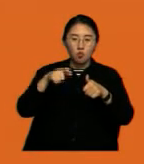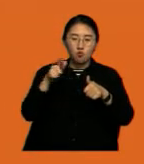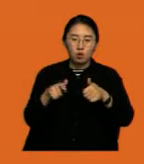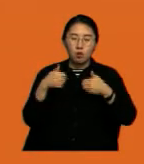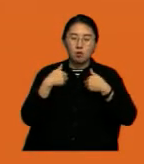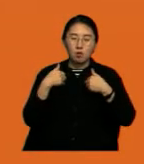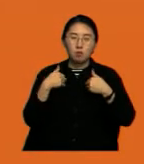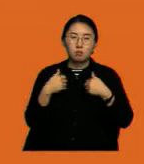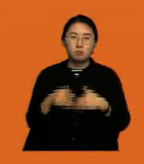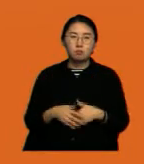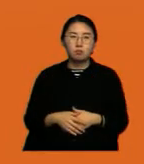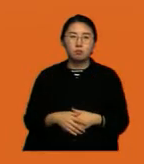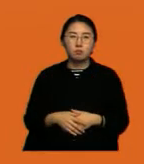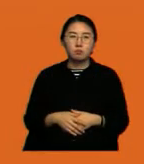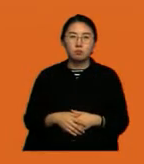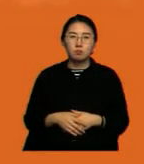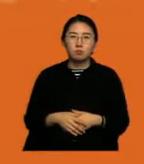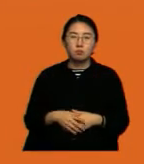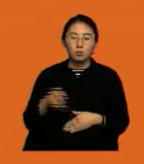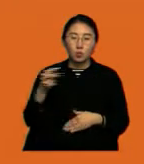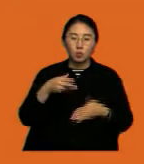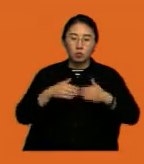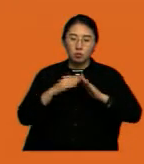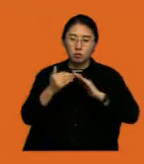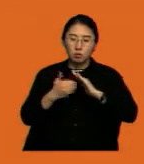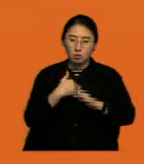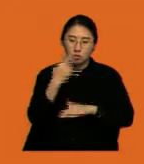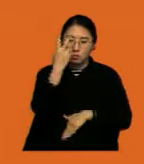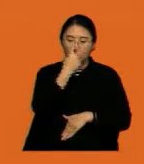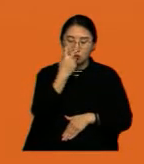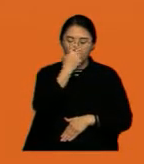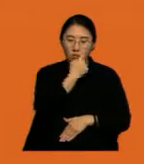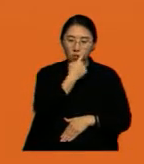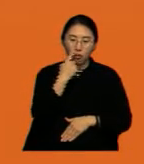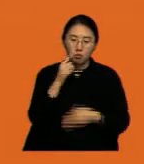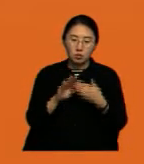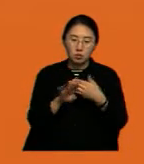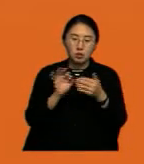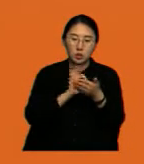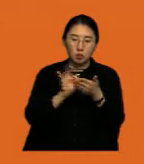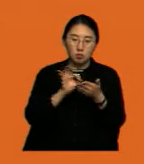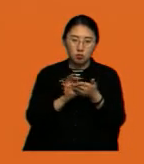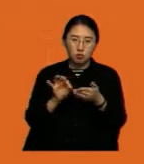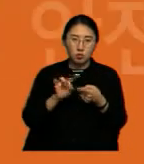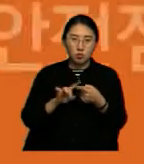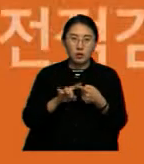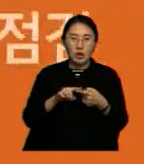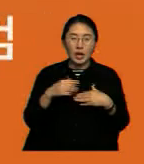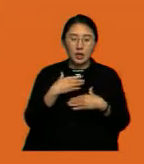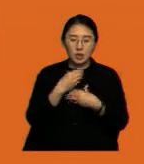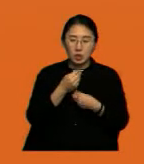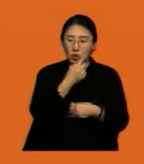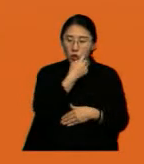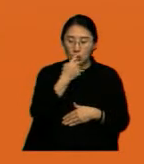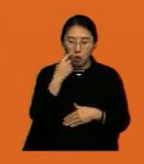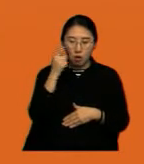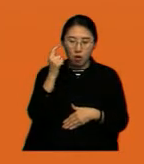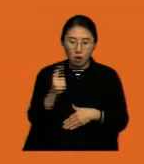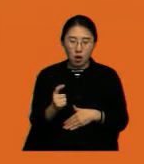강화가 제시됐습니다. 또 설치 전에 점검을 하고 사용 중인 타워크레인에 대한 안전점검을